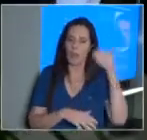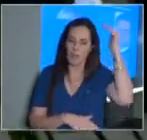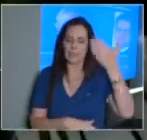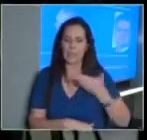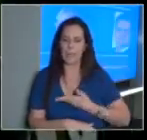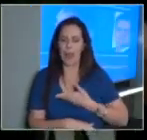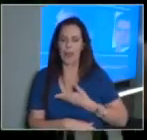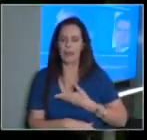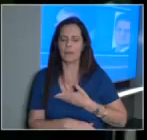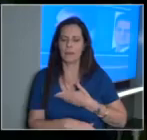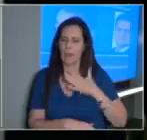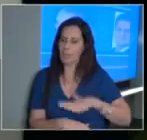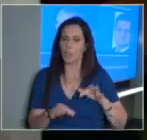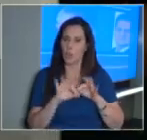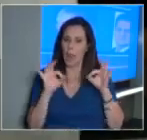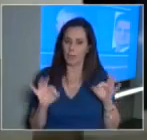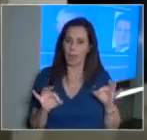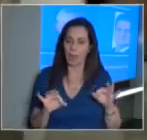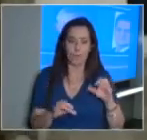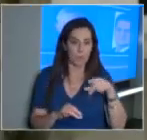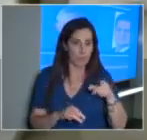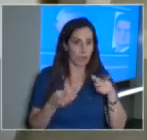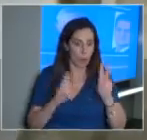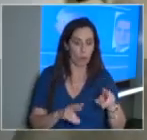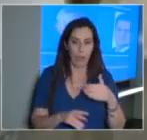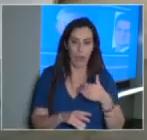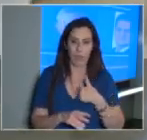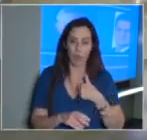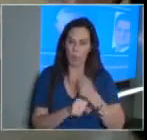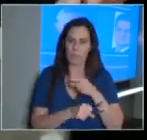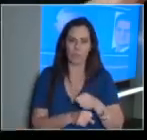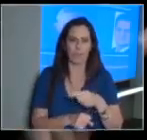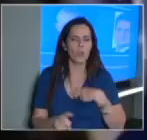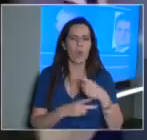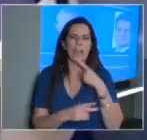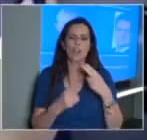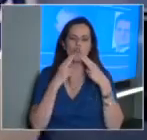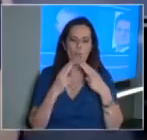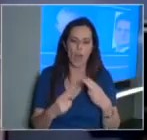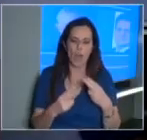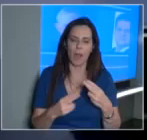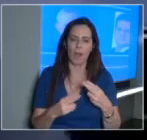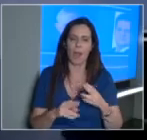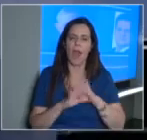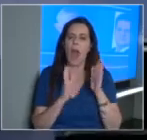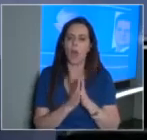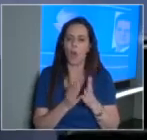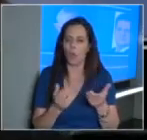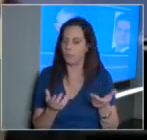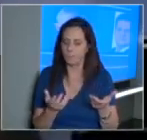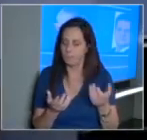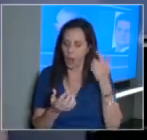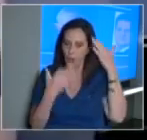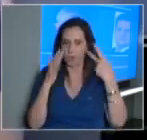זה מה שרצינו מלכתחילה, ואם תהיה לזה אפשרות אנחנו נלך עליה. אני לא יכול לתת לך תשובה על כל גלגול פוליטי או